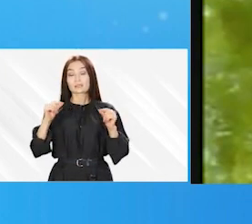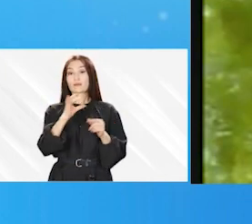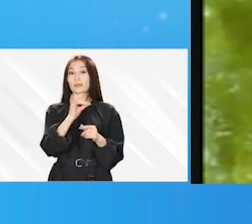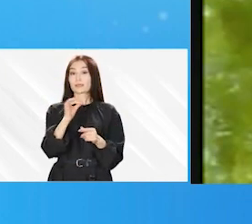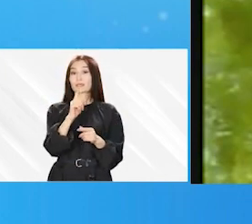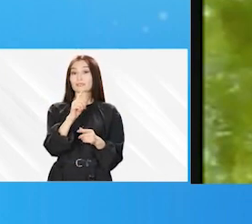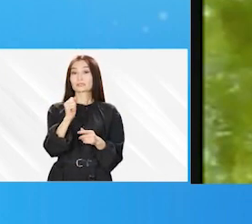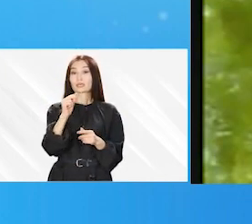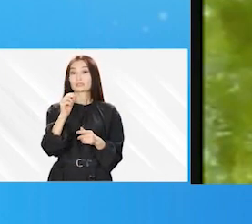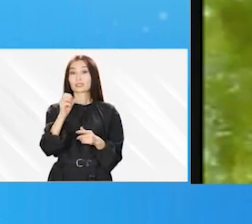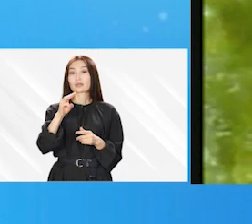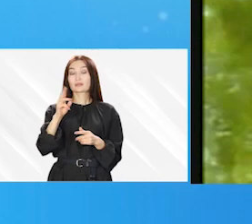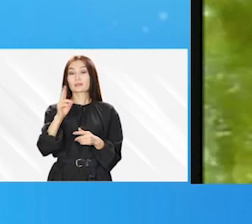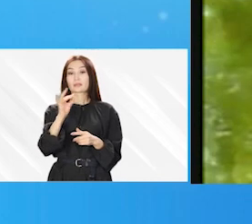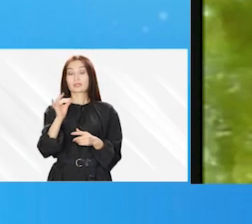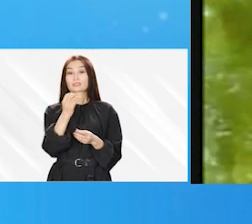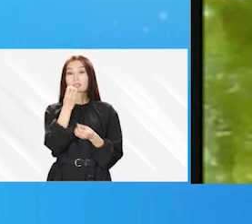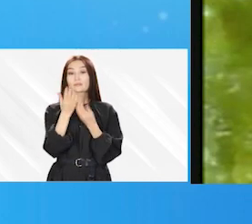зачатки соцветий